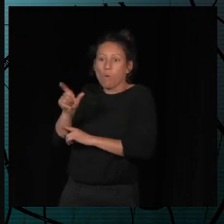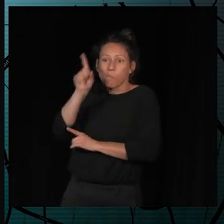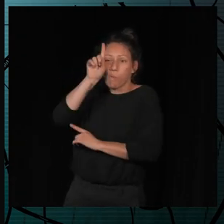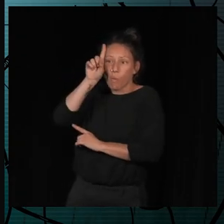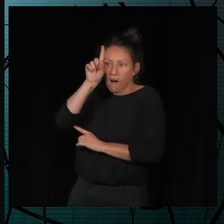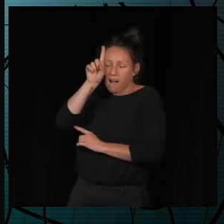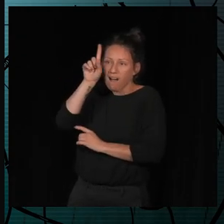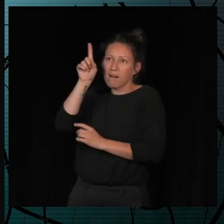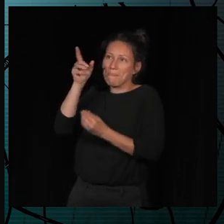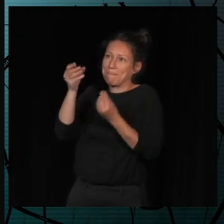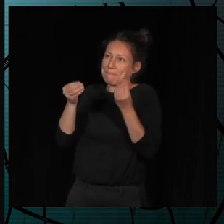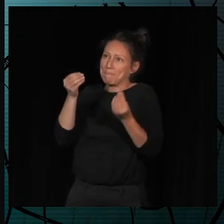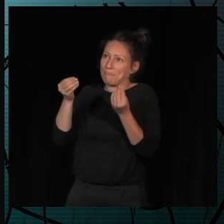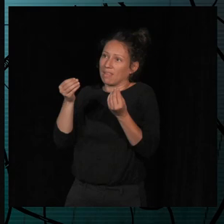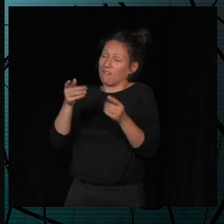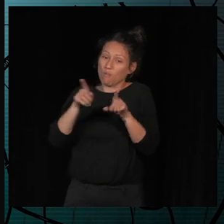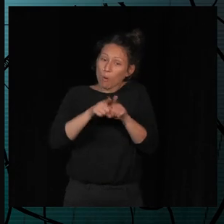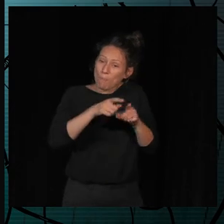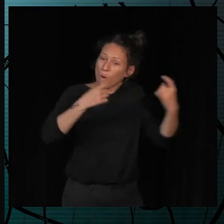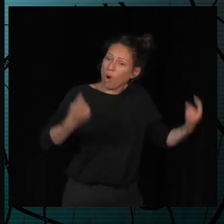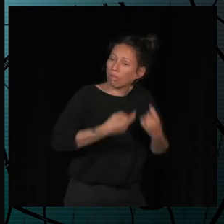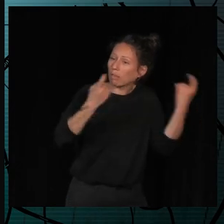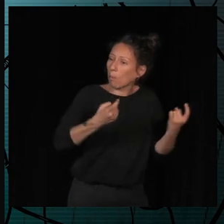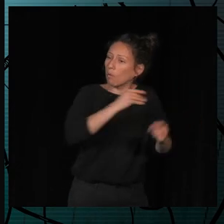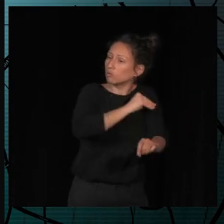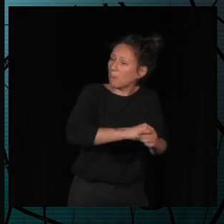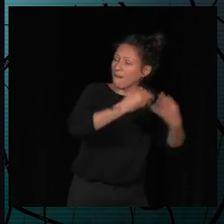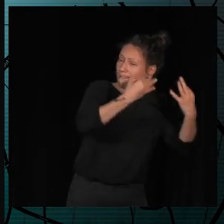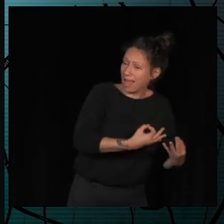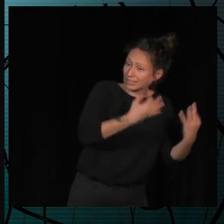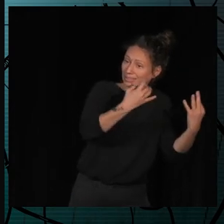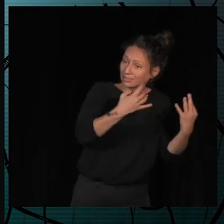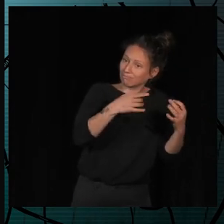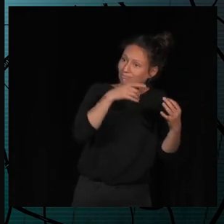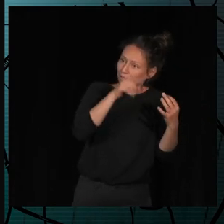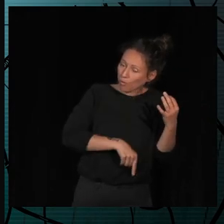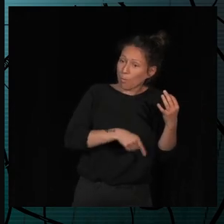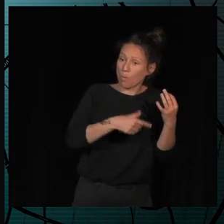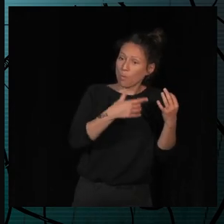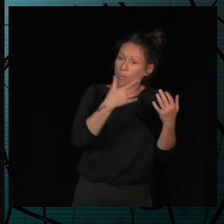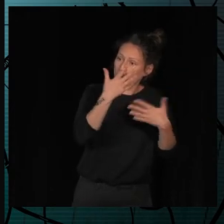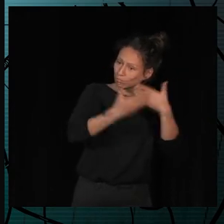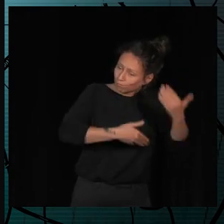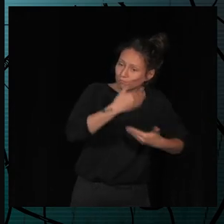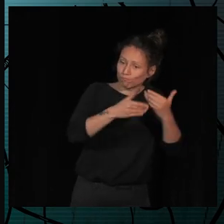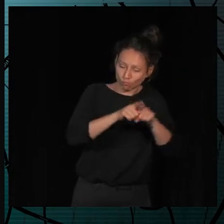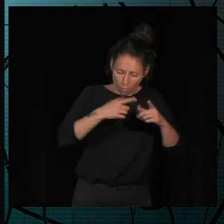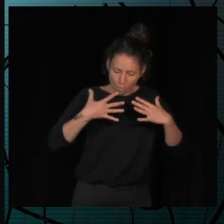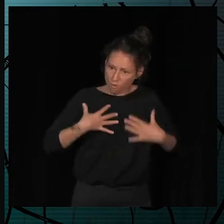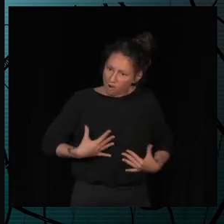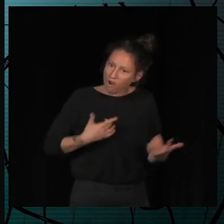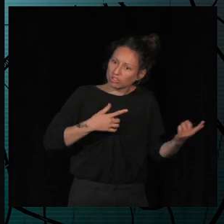sur bah comment on structure ces entraînements là et bon ça ça a été intégré au Joo hein quand même he le le les les